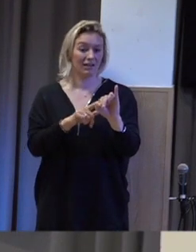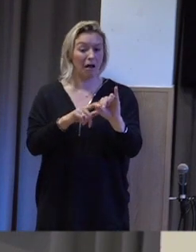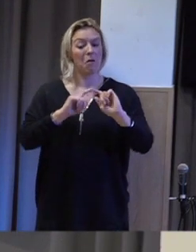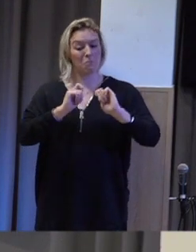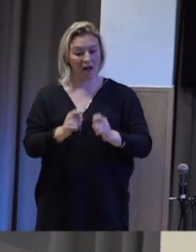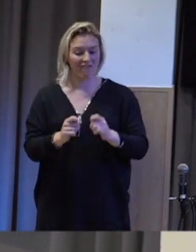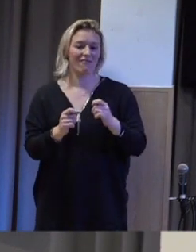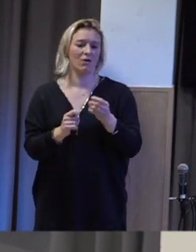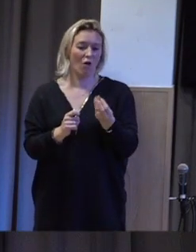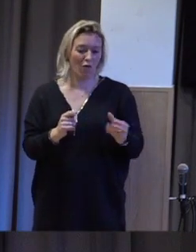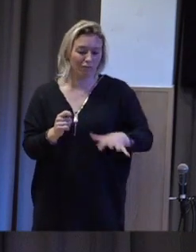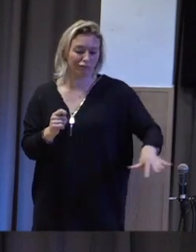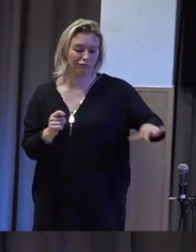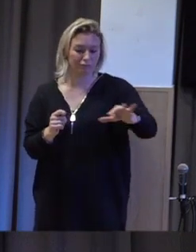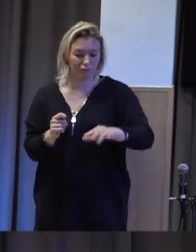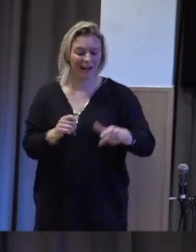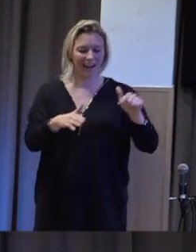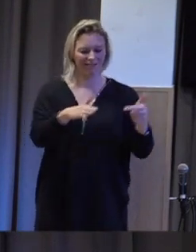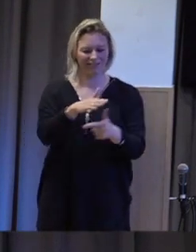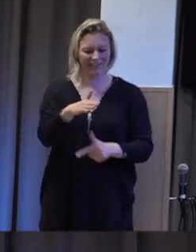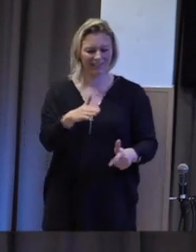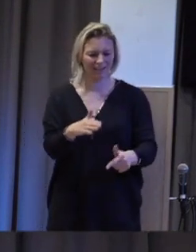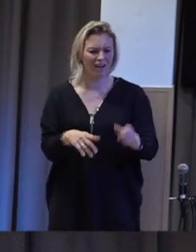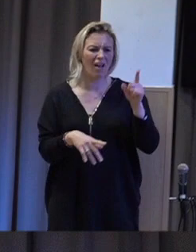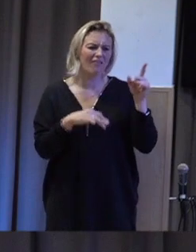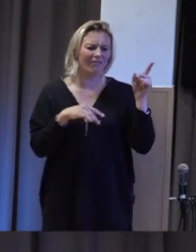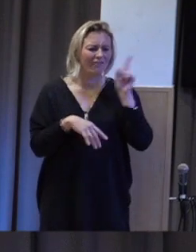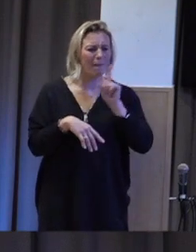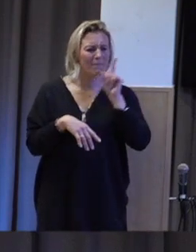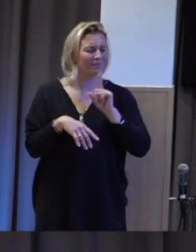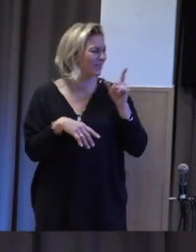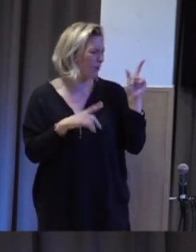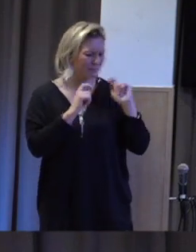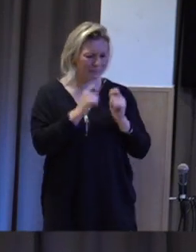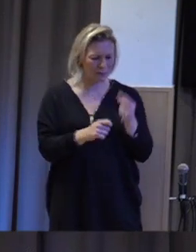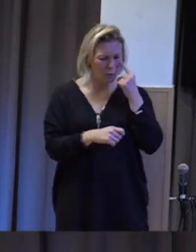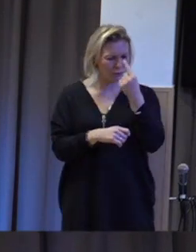On disait qu'elle avait les yeux fragiles. En fin de compte, c'est parce qu'elle louchait.